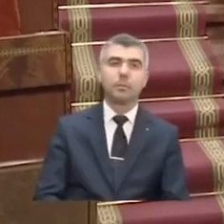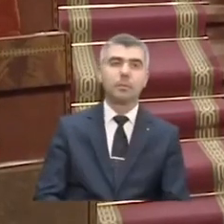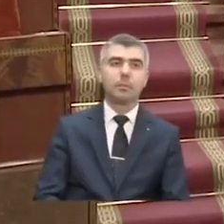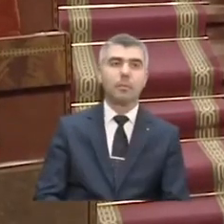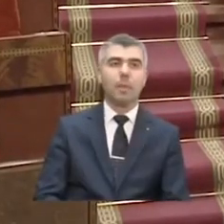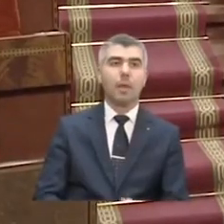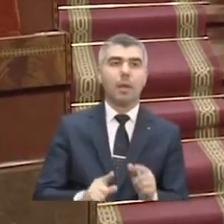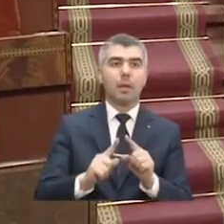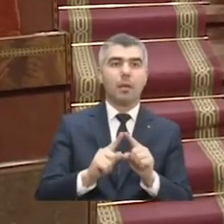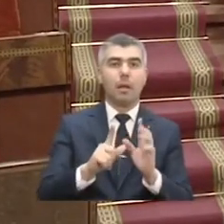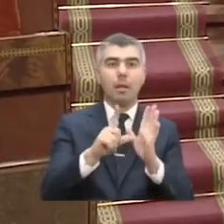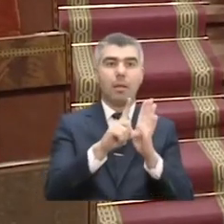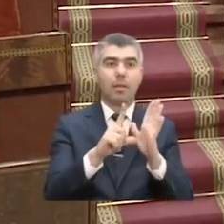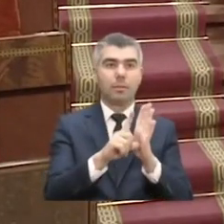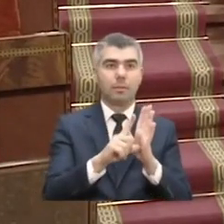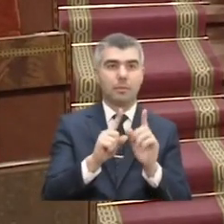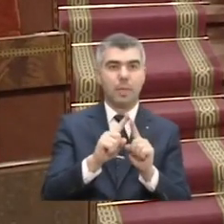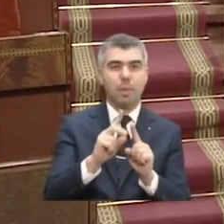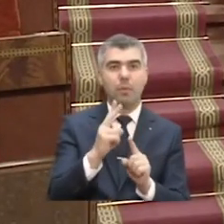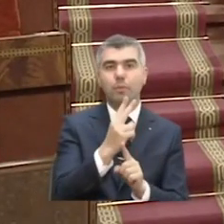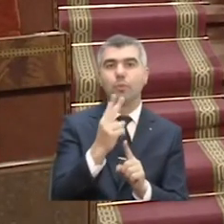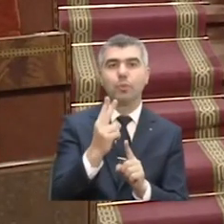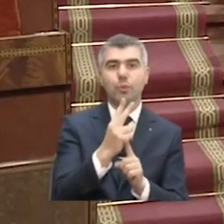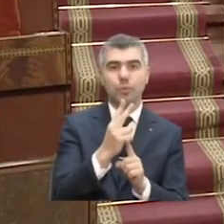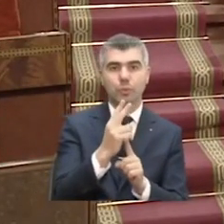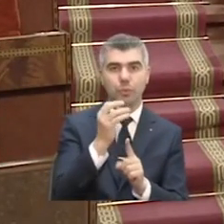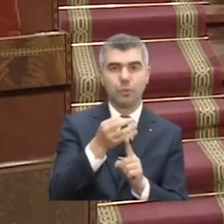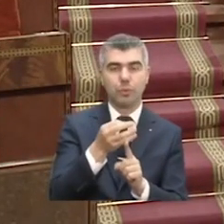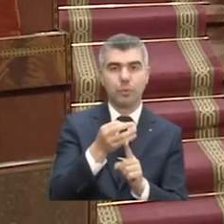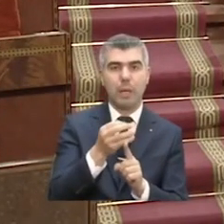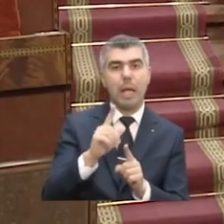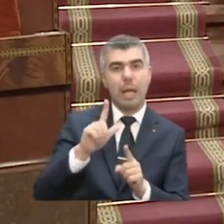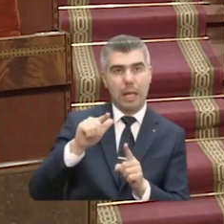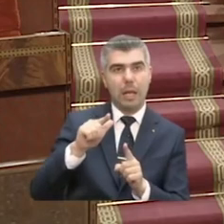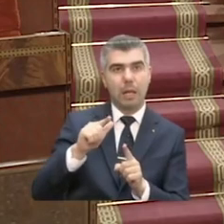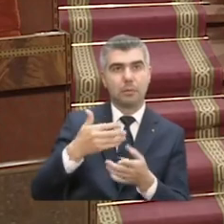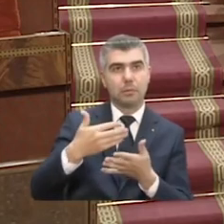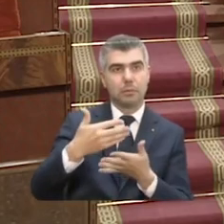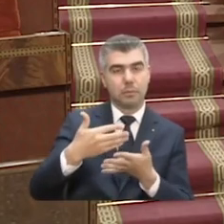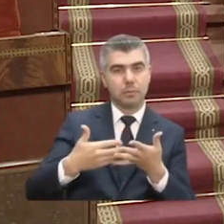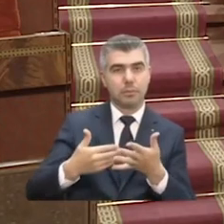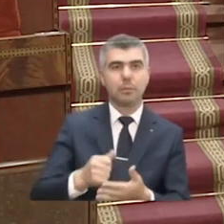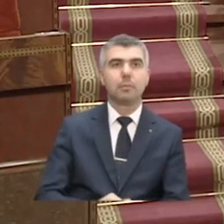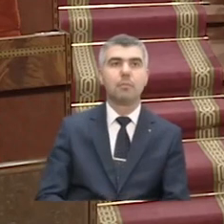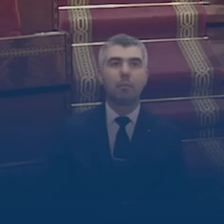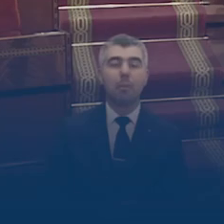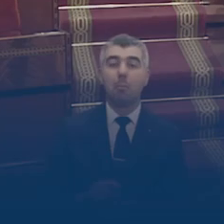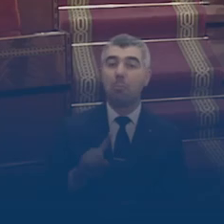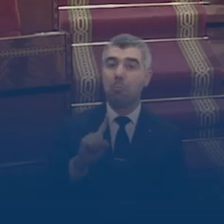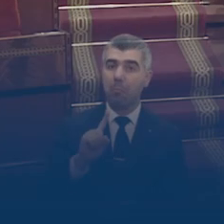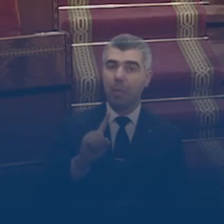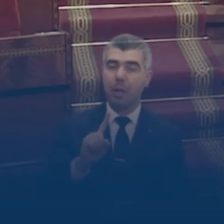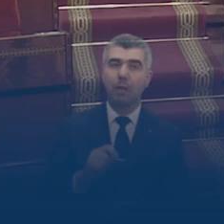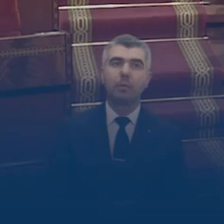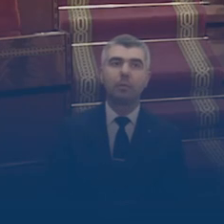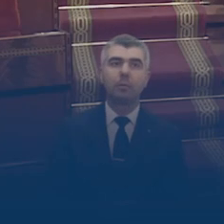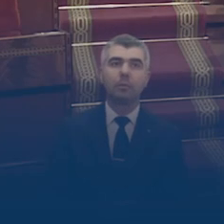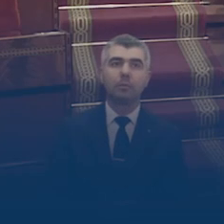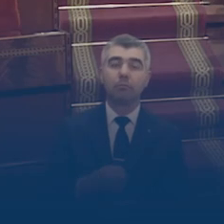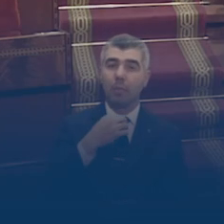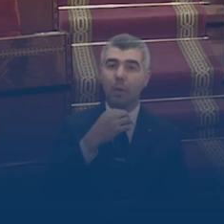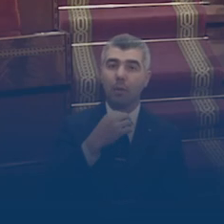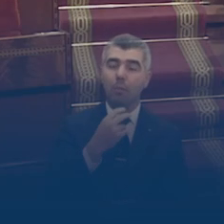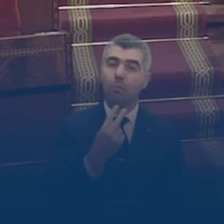النظام الداخلي كاين جوج المواد اللي فيها هادشي، لكن حنا اليوم ماشي الامر اكبر من